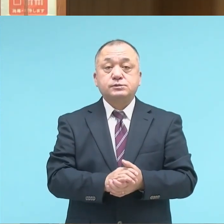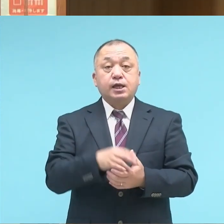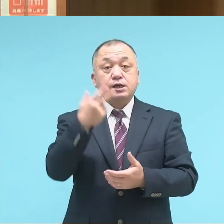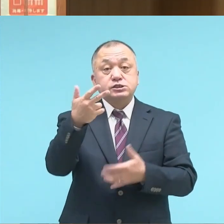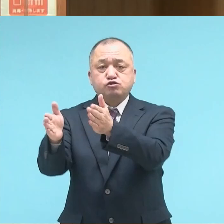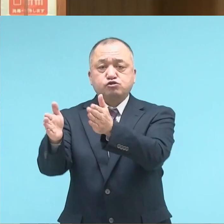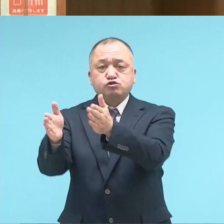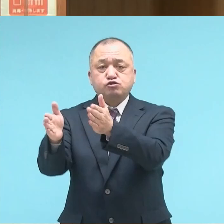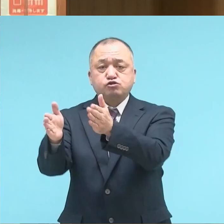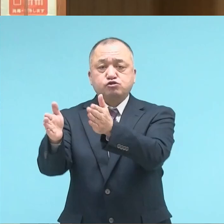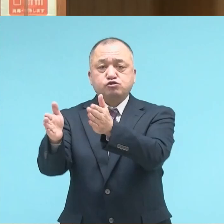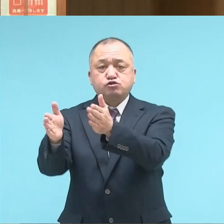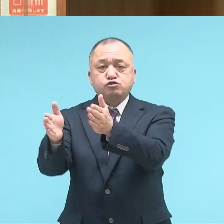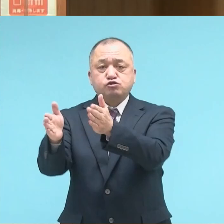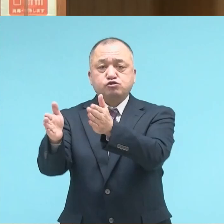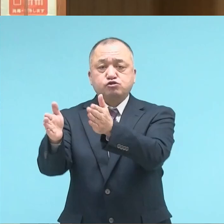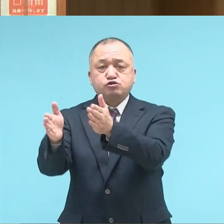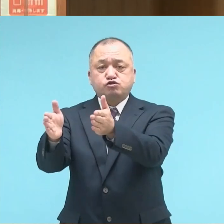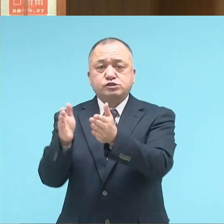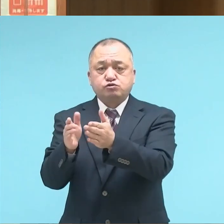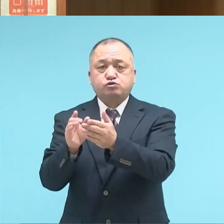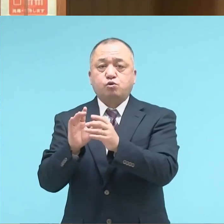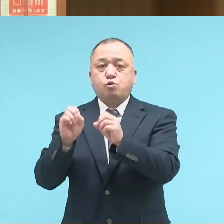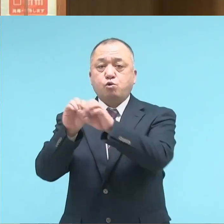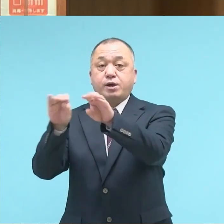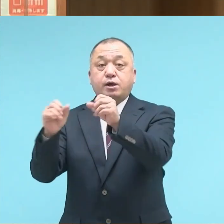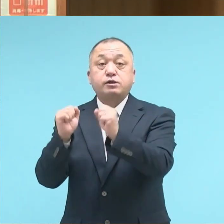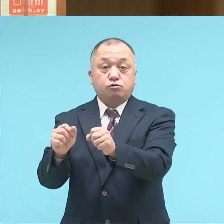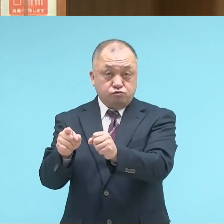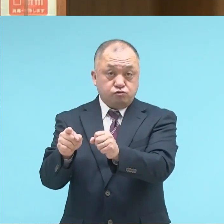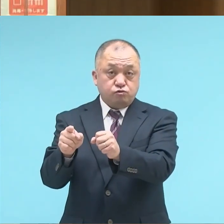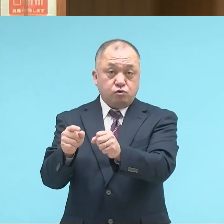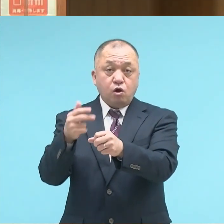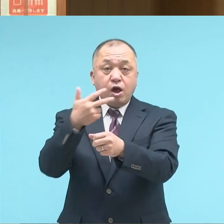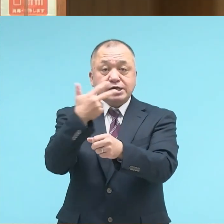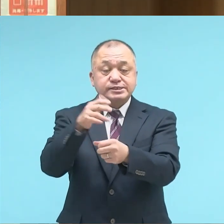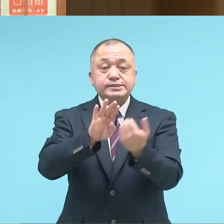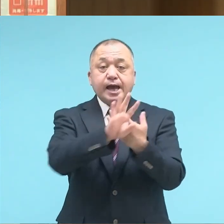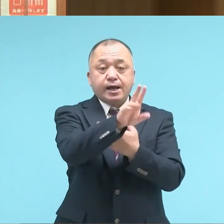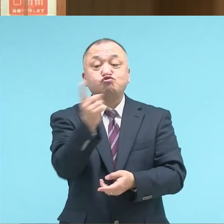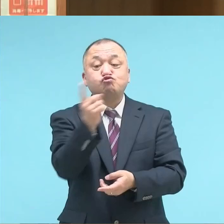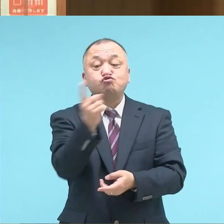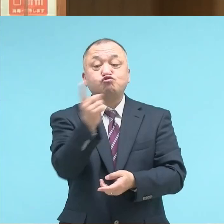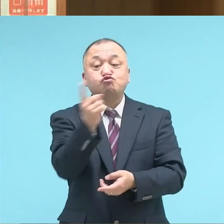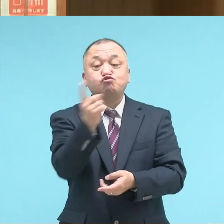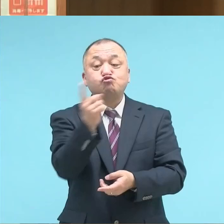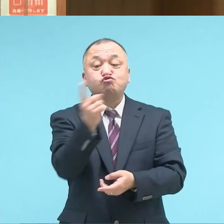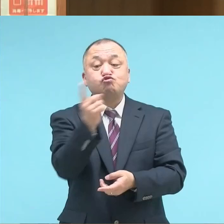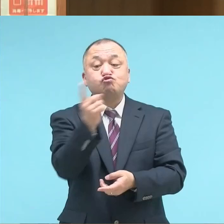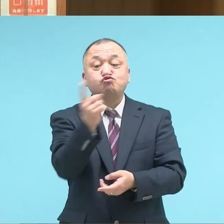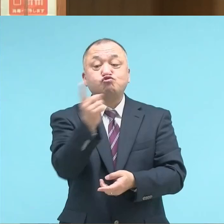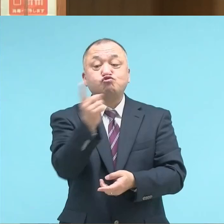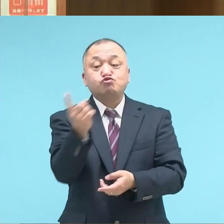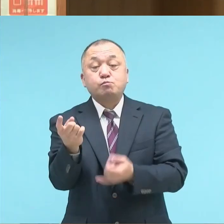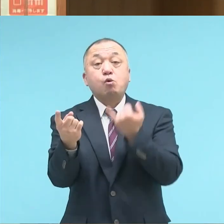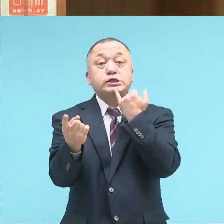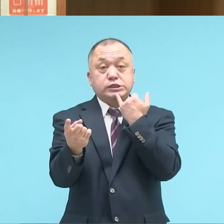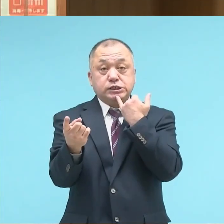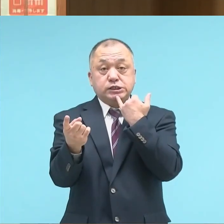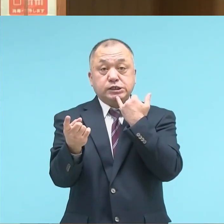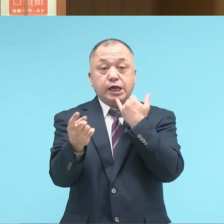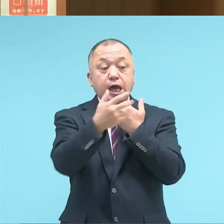市民に、外出の自粛を呼びかけているわけなんですけれども、市外からのトラベルで遊びに来る人は良い、